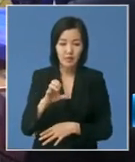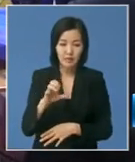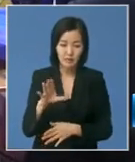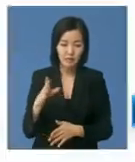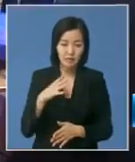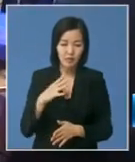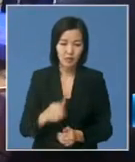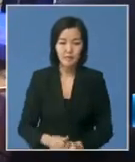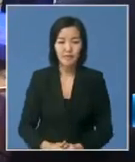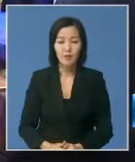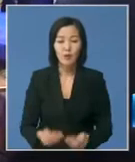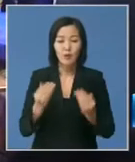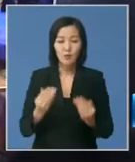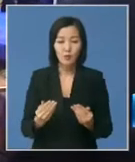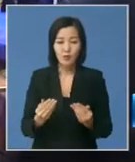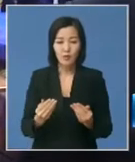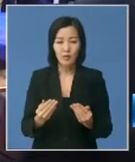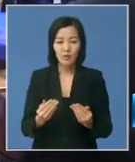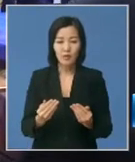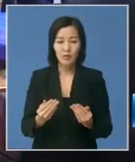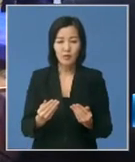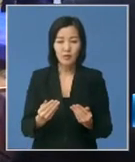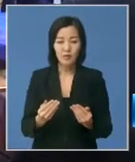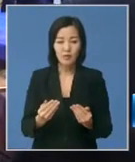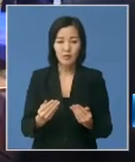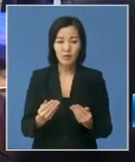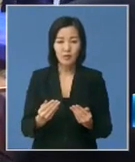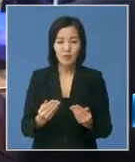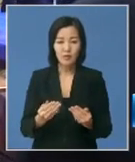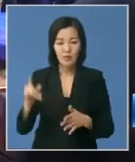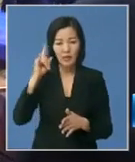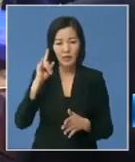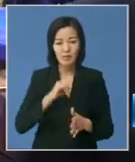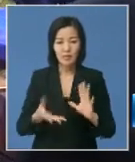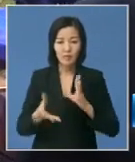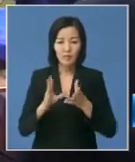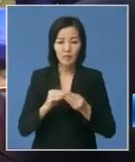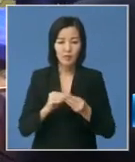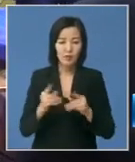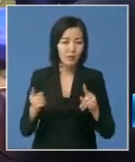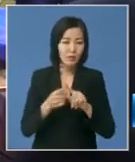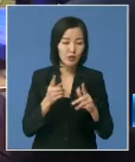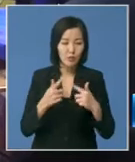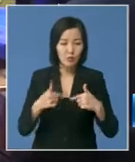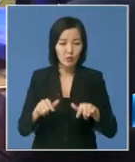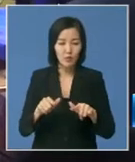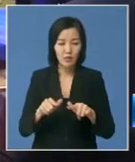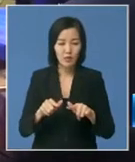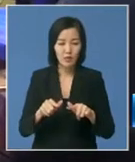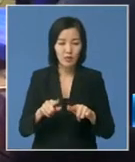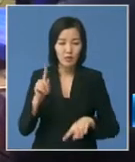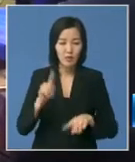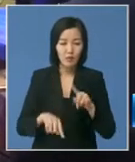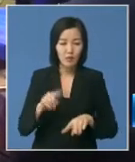Мирас жеткен болады. Бүгінгі біз осы Қазақстан бойынша алғаш рет өтіпған реалити шоуымыз Патриот